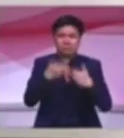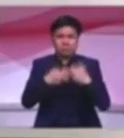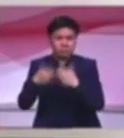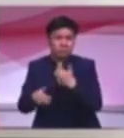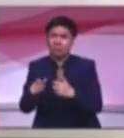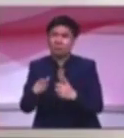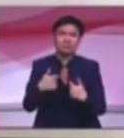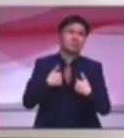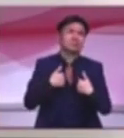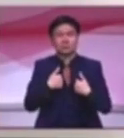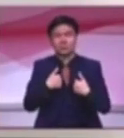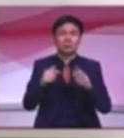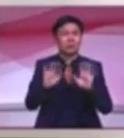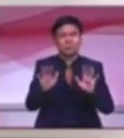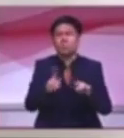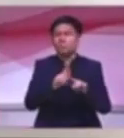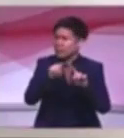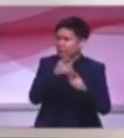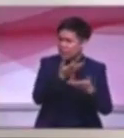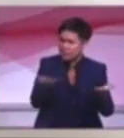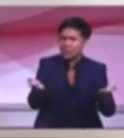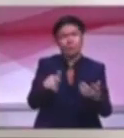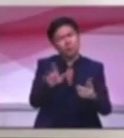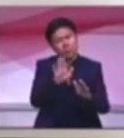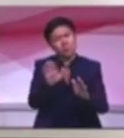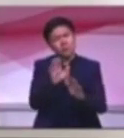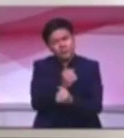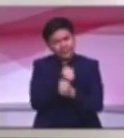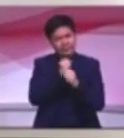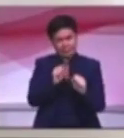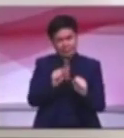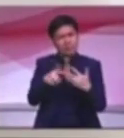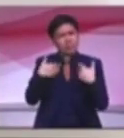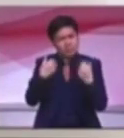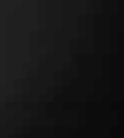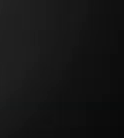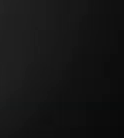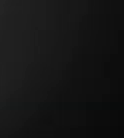untuk memastikan kesihatan tuan-tuan dapat dijaga dengan baik.